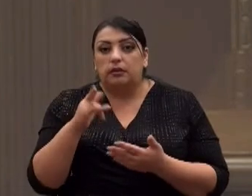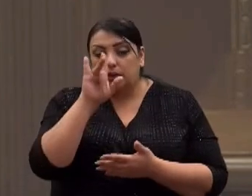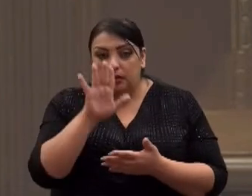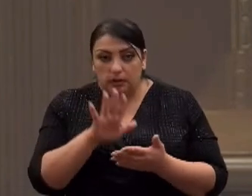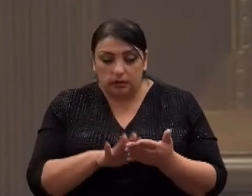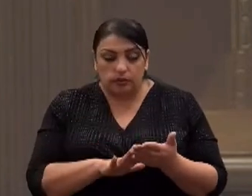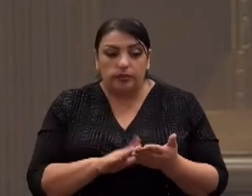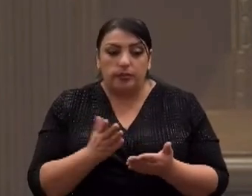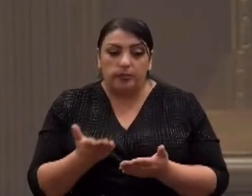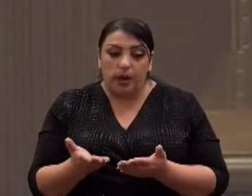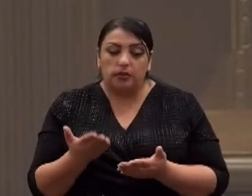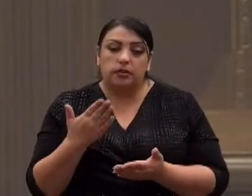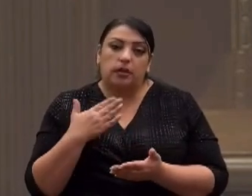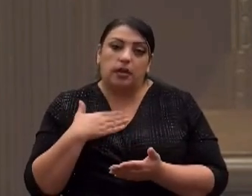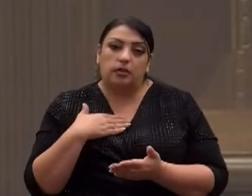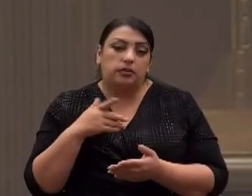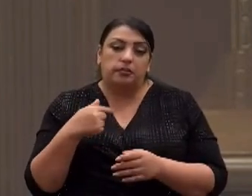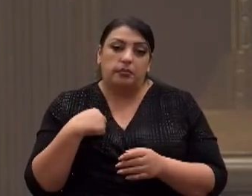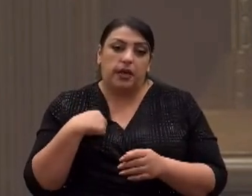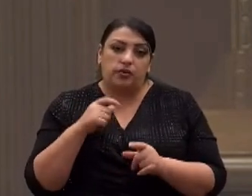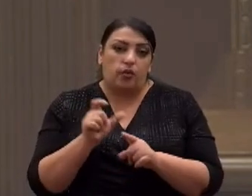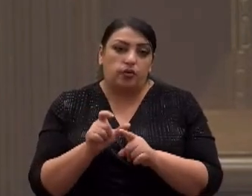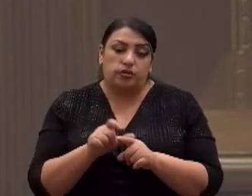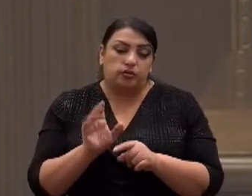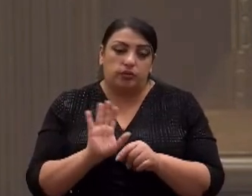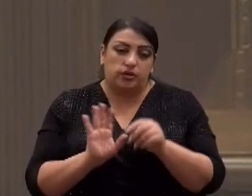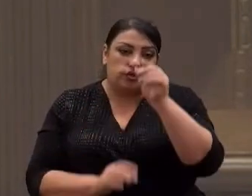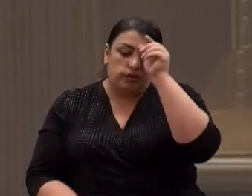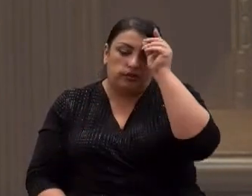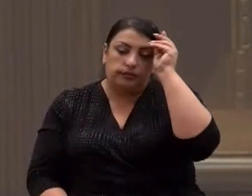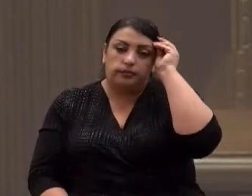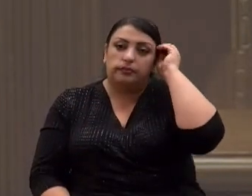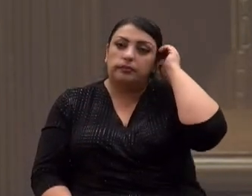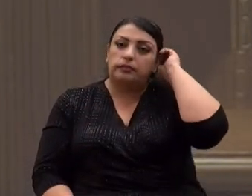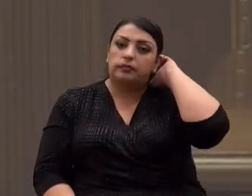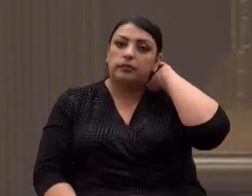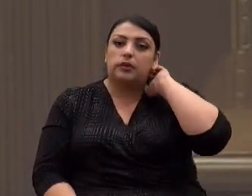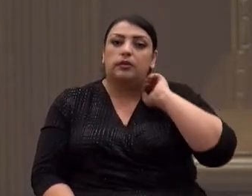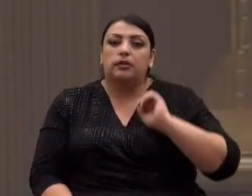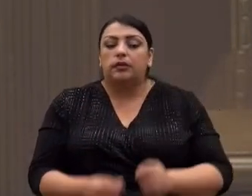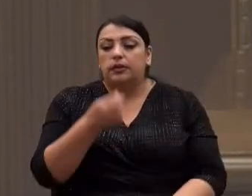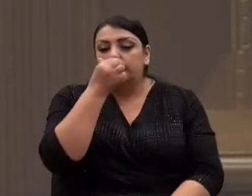մեր խոսույթը չի։ Շնորհակալություն։ Շնորհակալություն, պարոն Խաչատրյան, հարցերը ավարտվեցին։ Շնորհակալություն։